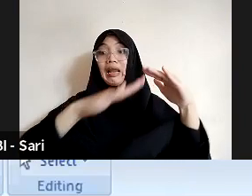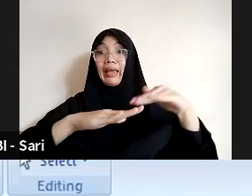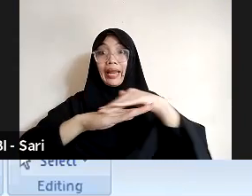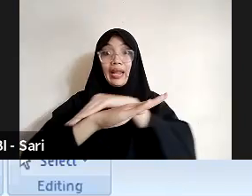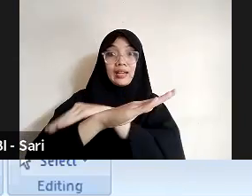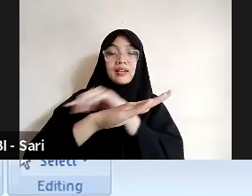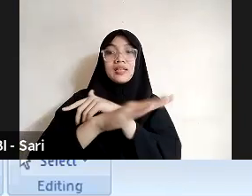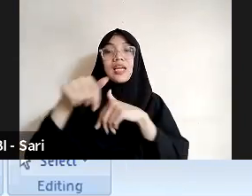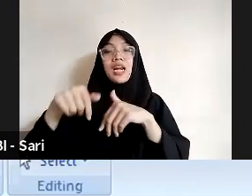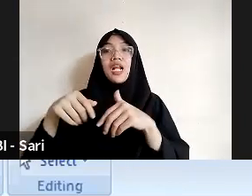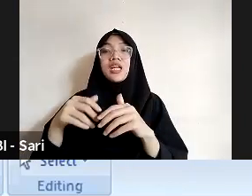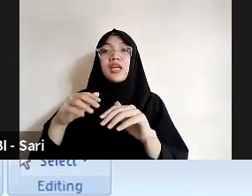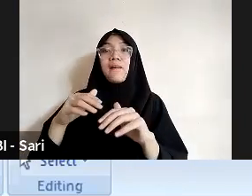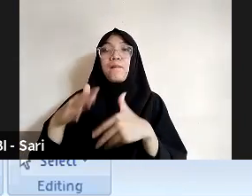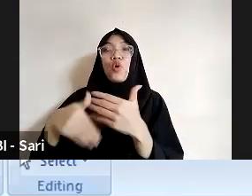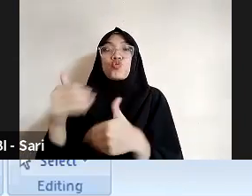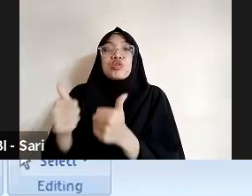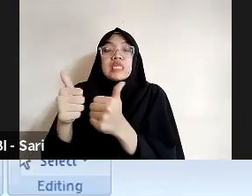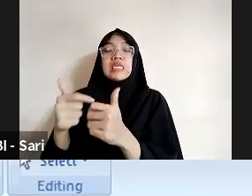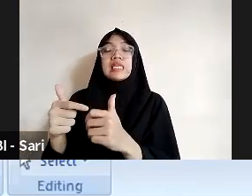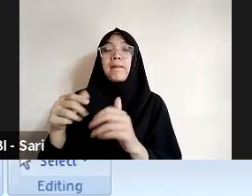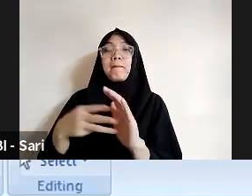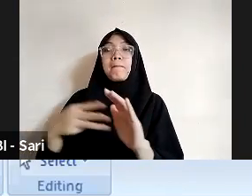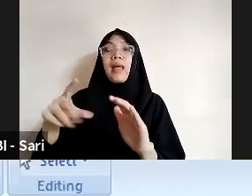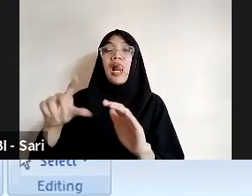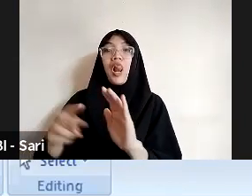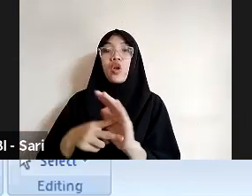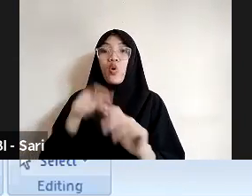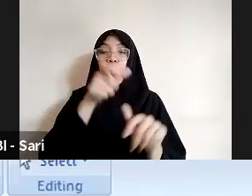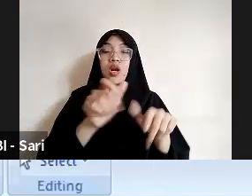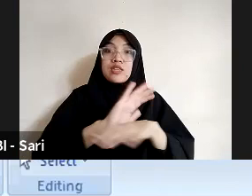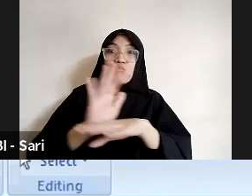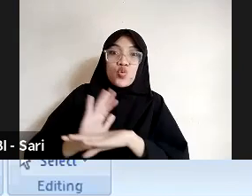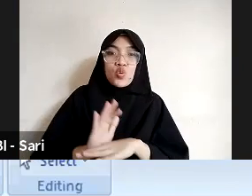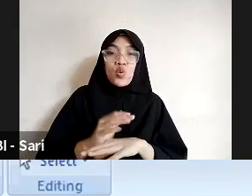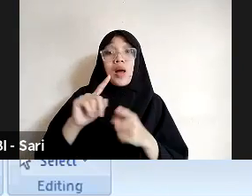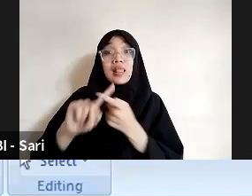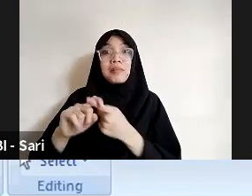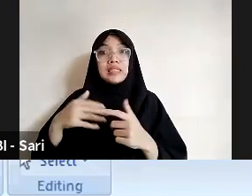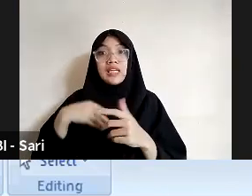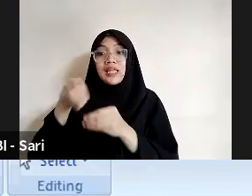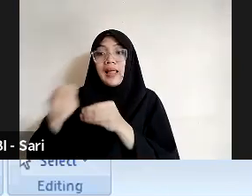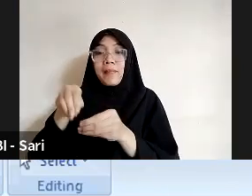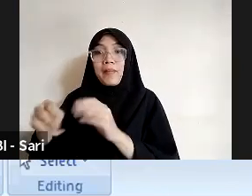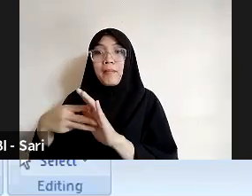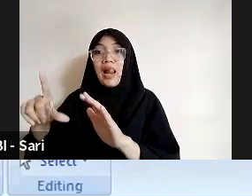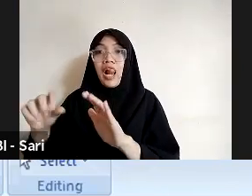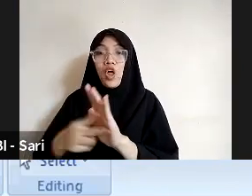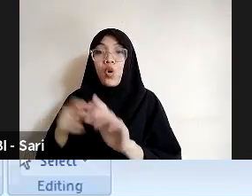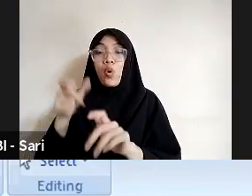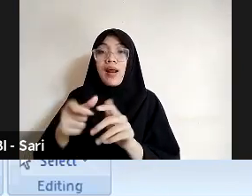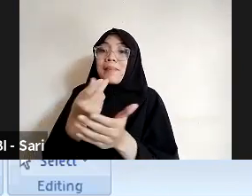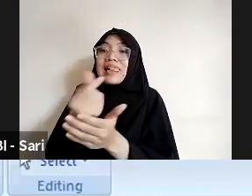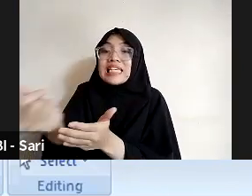sedang produksi melon. Dan kemudian orang sibuk. Ini teman saya produksi melon, orang membeli, mereka tinggal ngepul di sini,